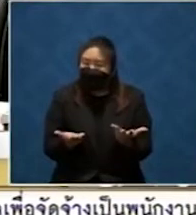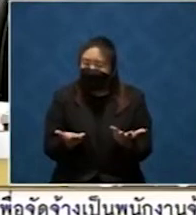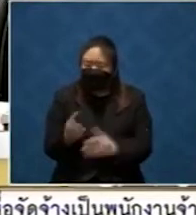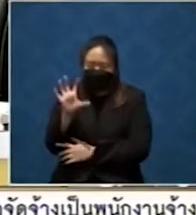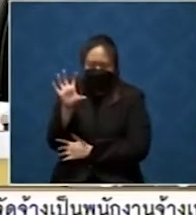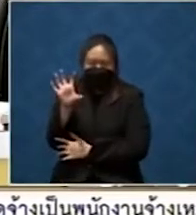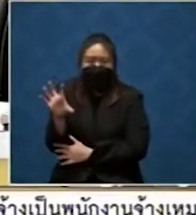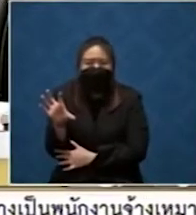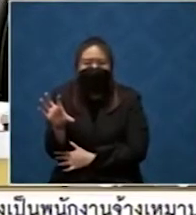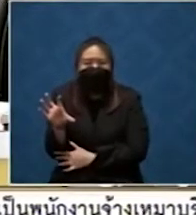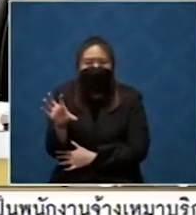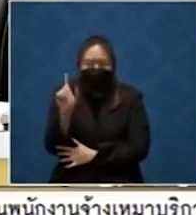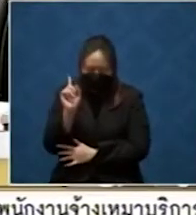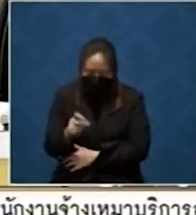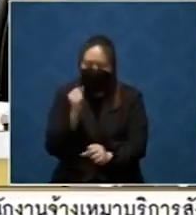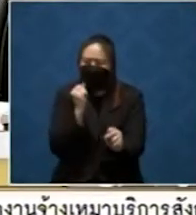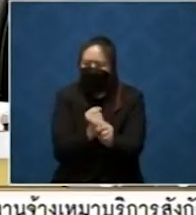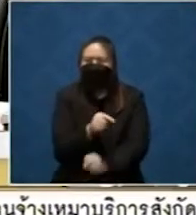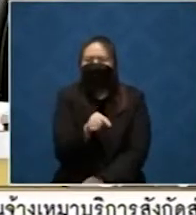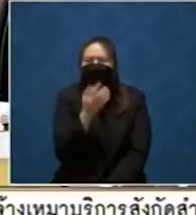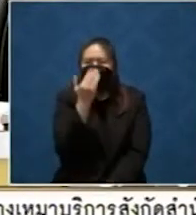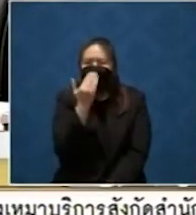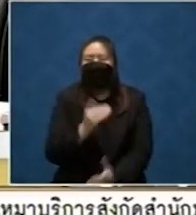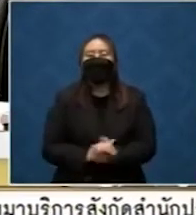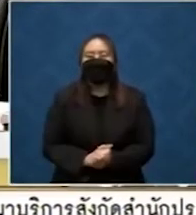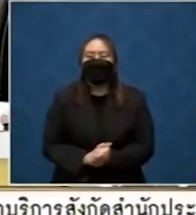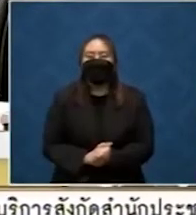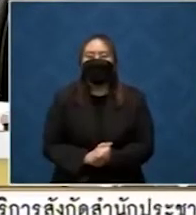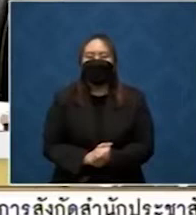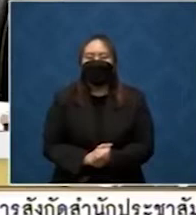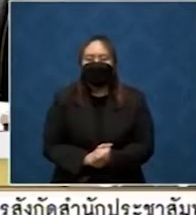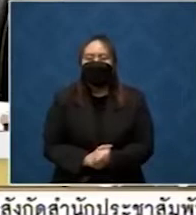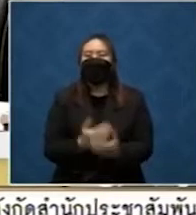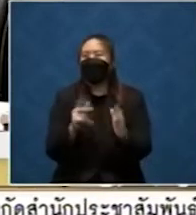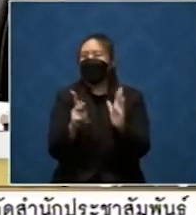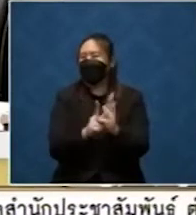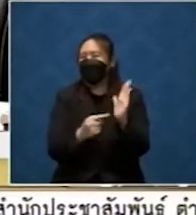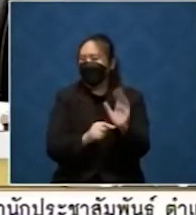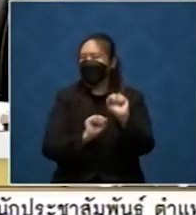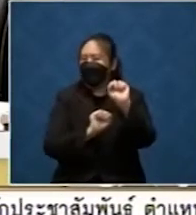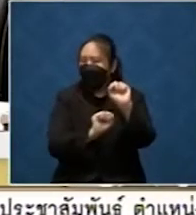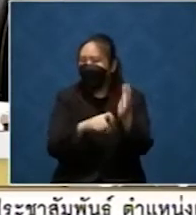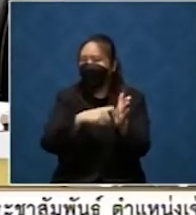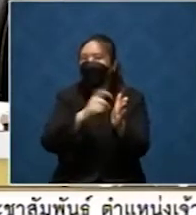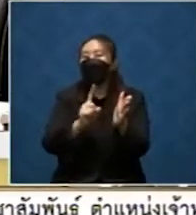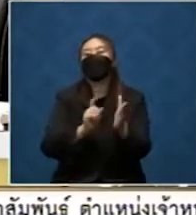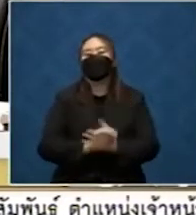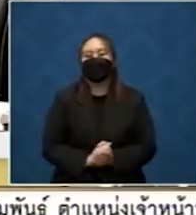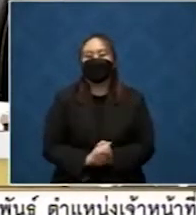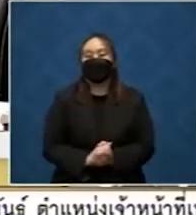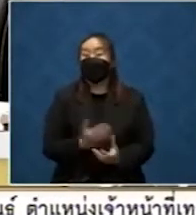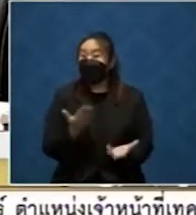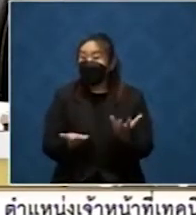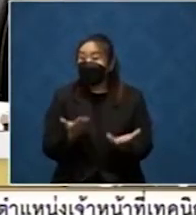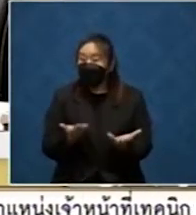าดนั้นที่ต้องปฏิบัติถึงต้องมีออกมาตรการนี้ออกมาหรือก็